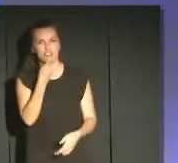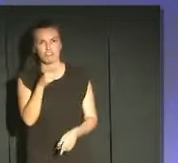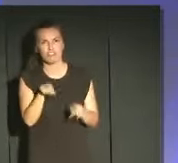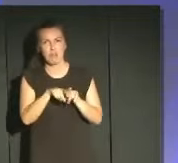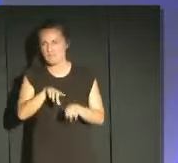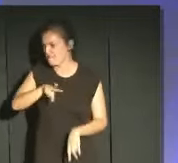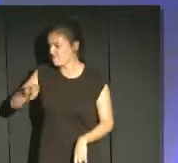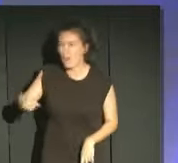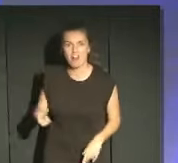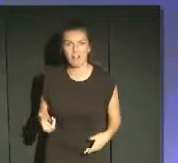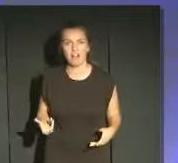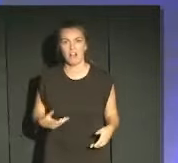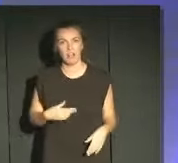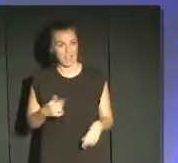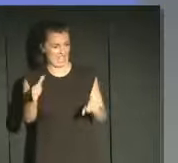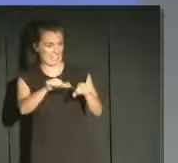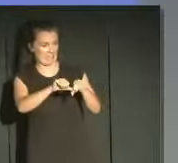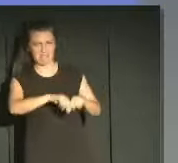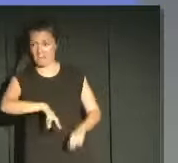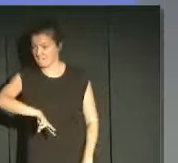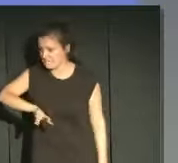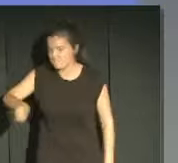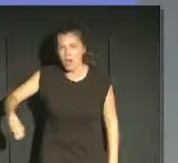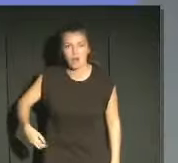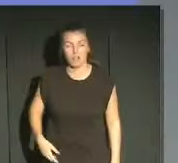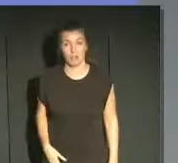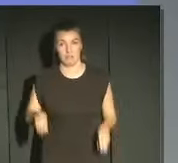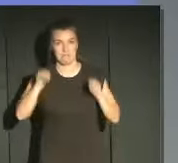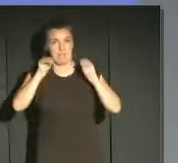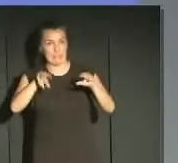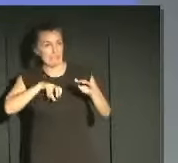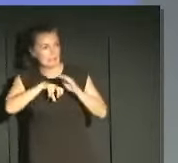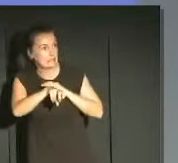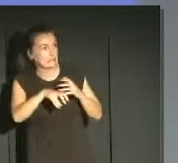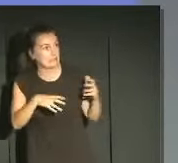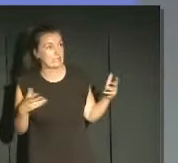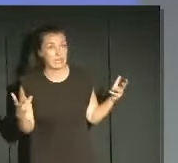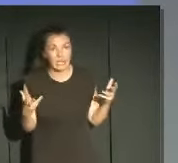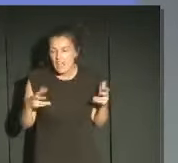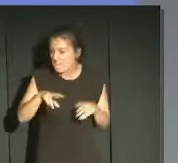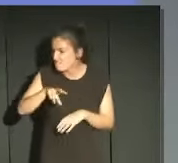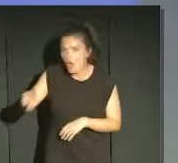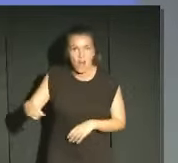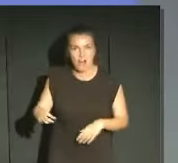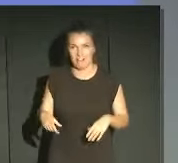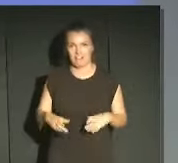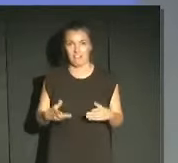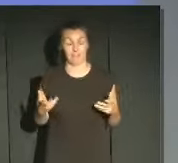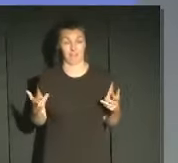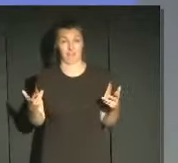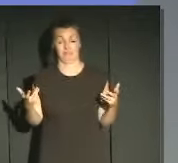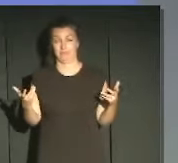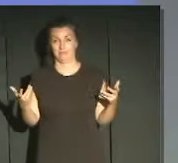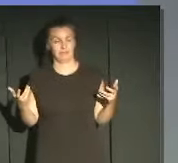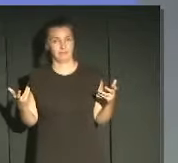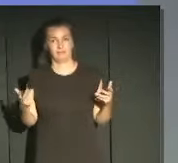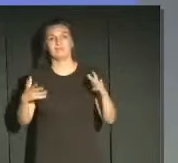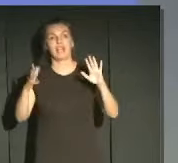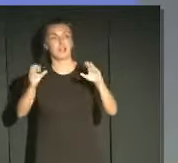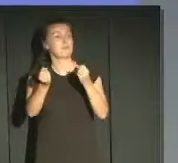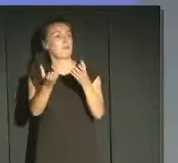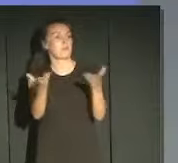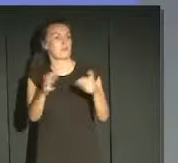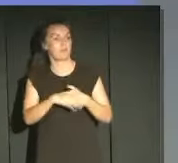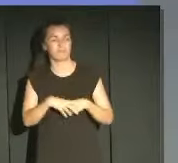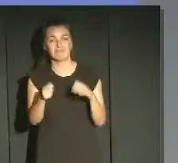plein d'essence on a l'impression de se faire voler quand on va au supermarché on a l'impression de se faire voler alors ce que je vous propose le 8